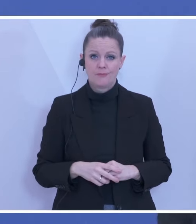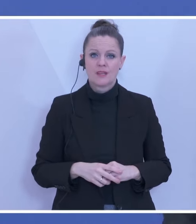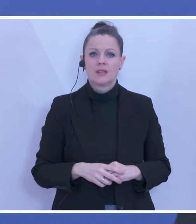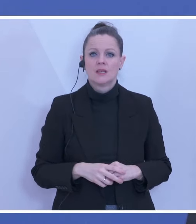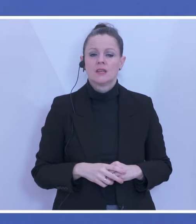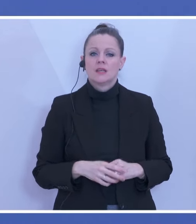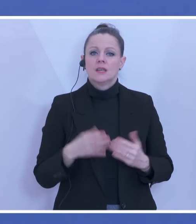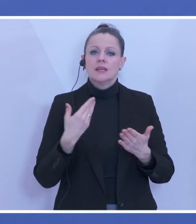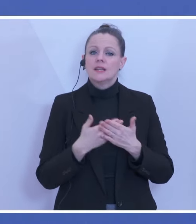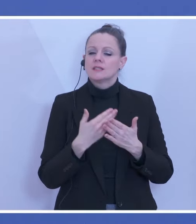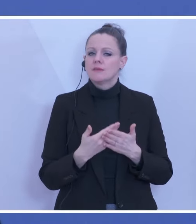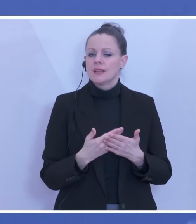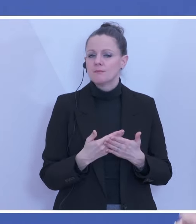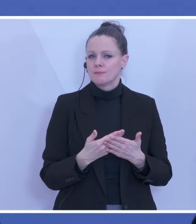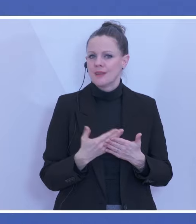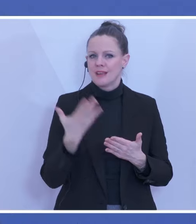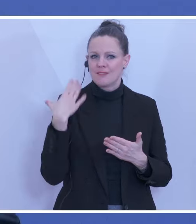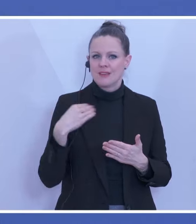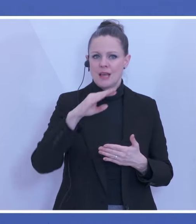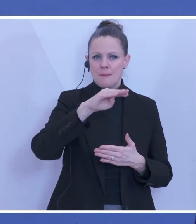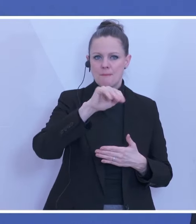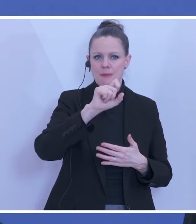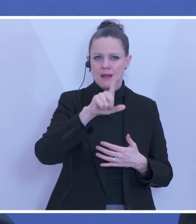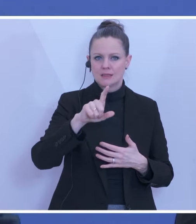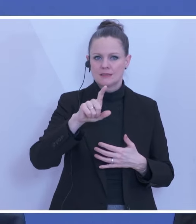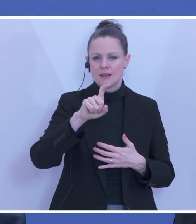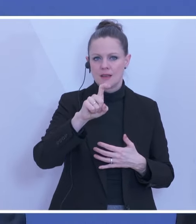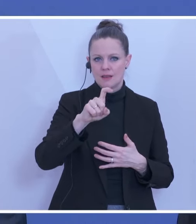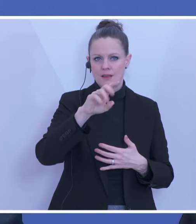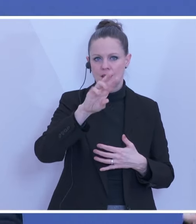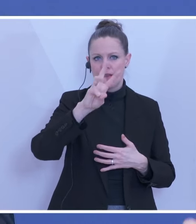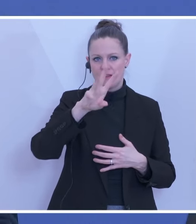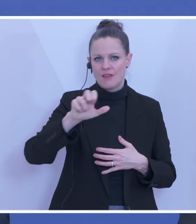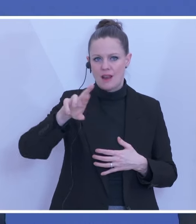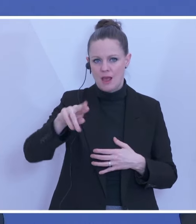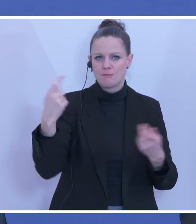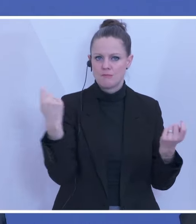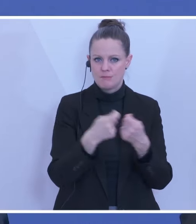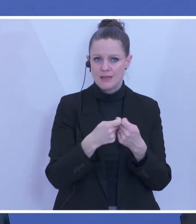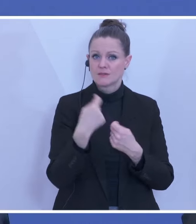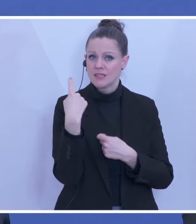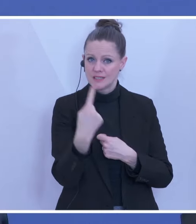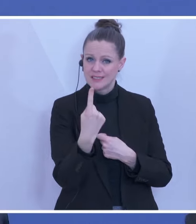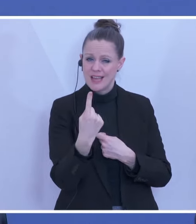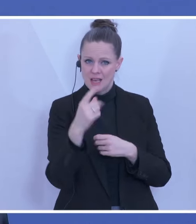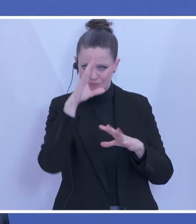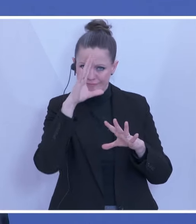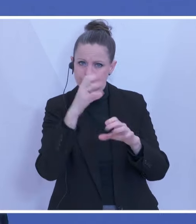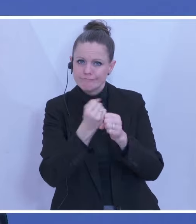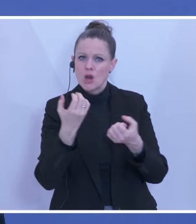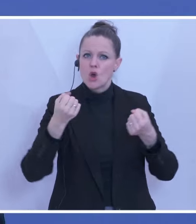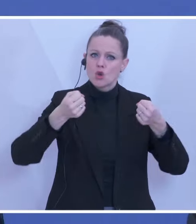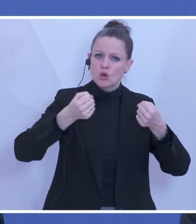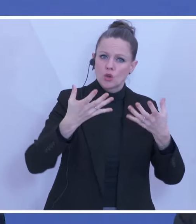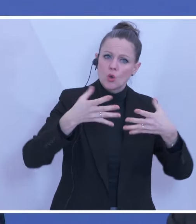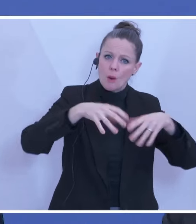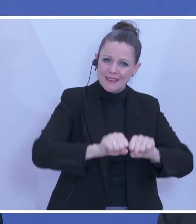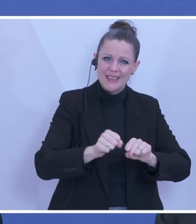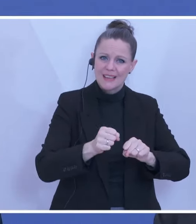wieder einmal Max Weber rein, aus mehreren Gründen. Erstens hat er sich sehr mit kompetenter und ehrlicher Politik